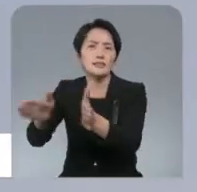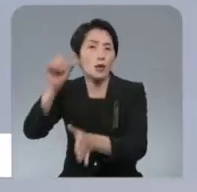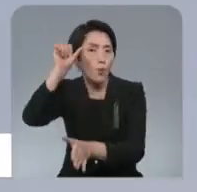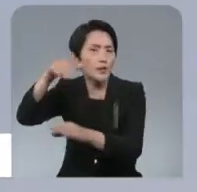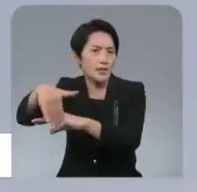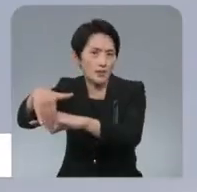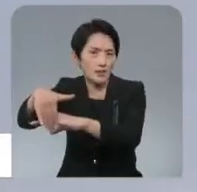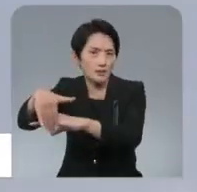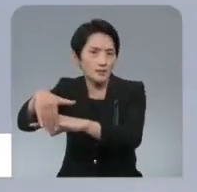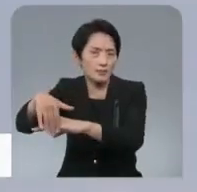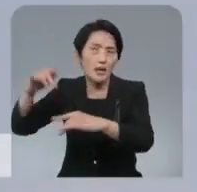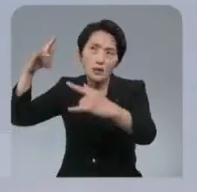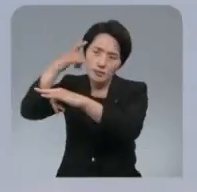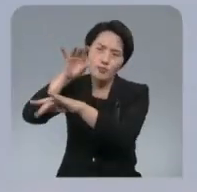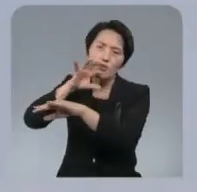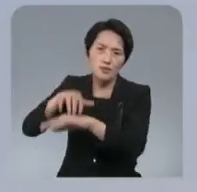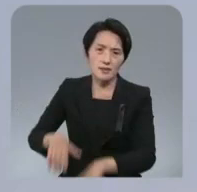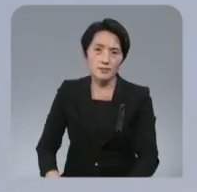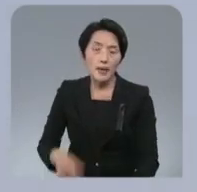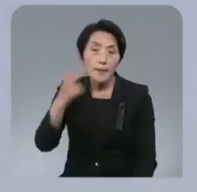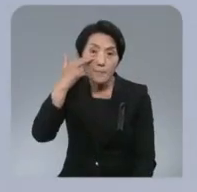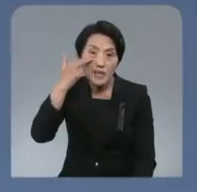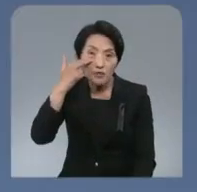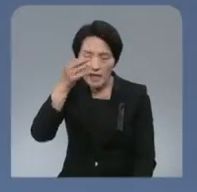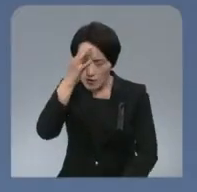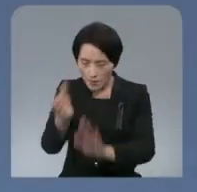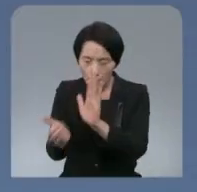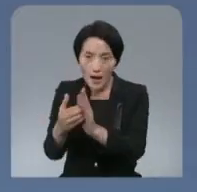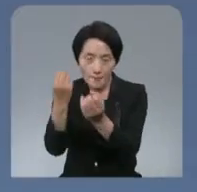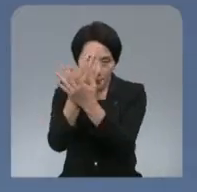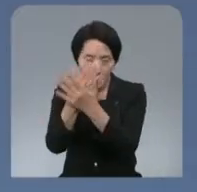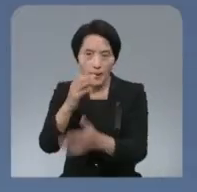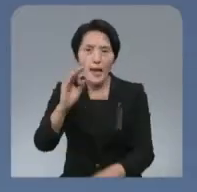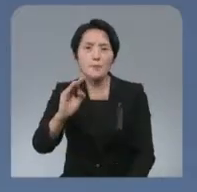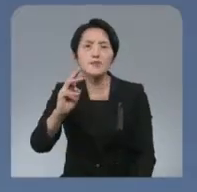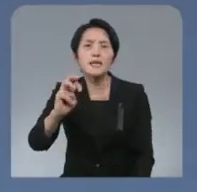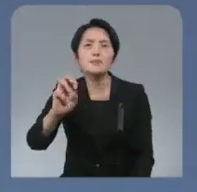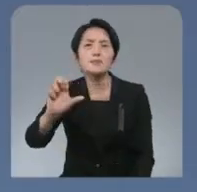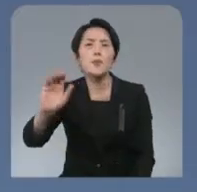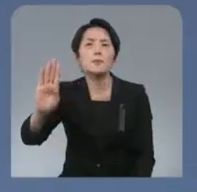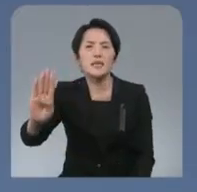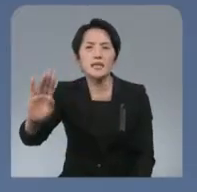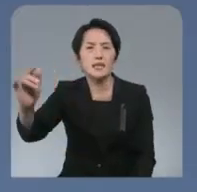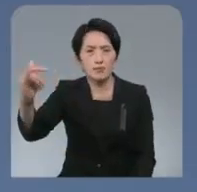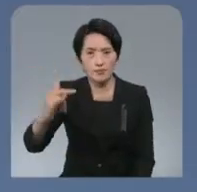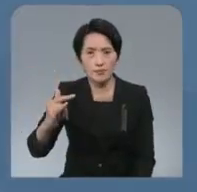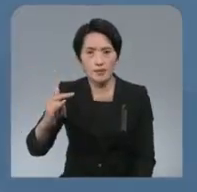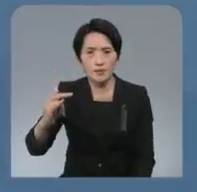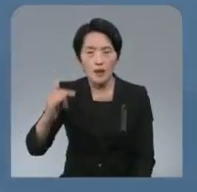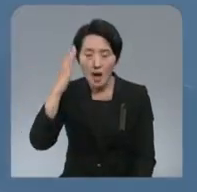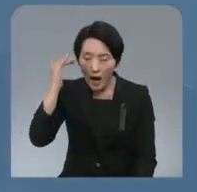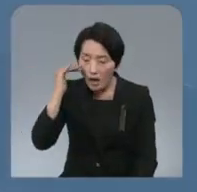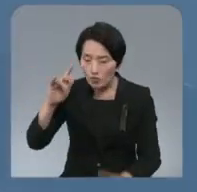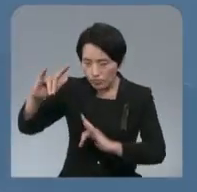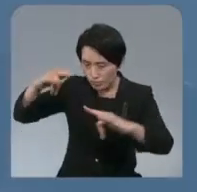用武力，美国也要做好付出同等代价的准备。若美国持续挑衅，北韩将